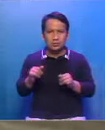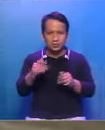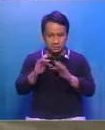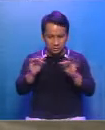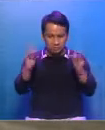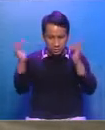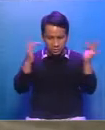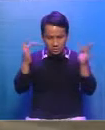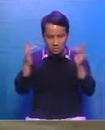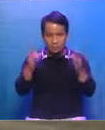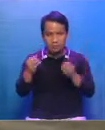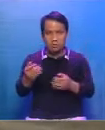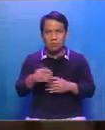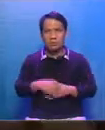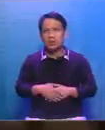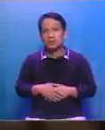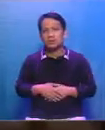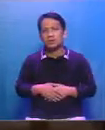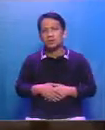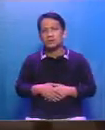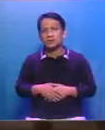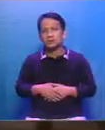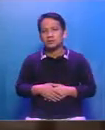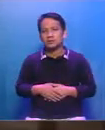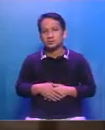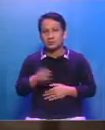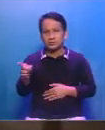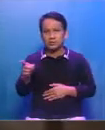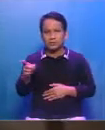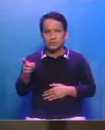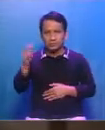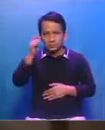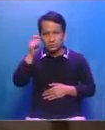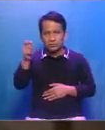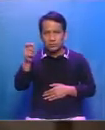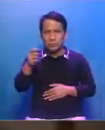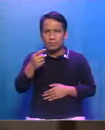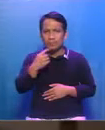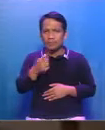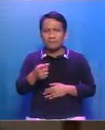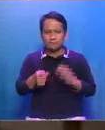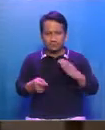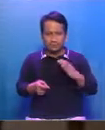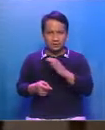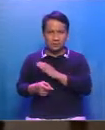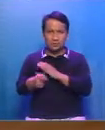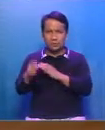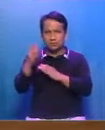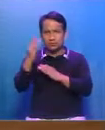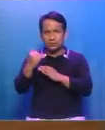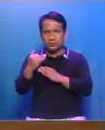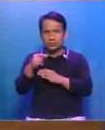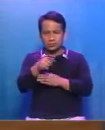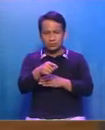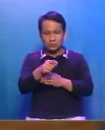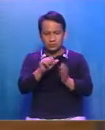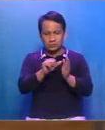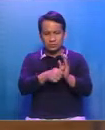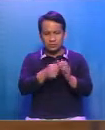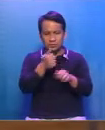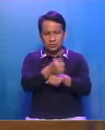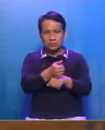maingay, mababaw. Umalma rin si Teodoro sa hirit ng kongresista kung saan itinuturo naman